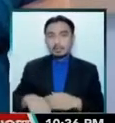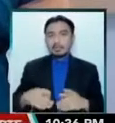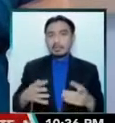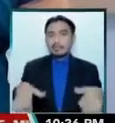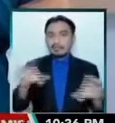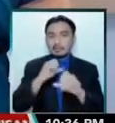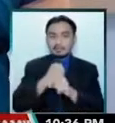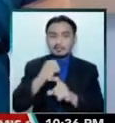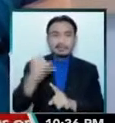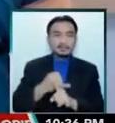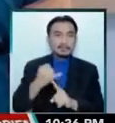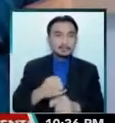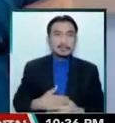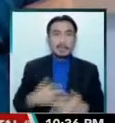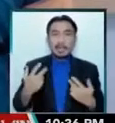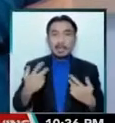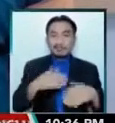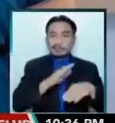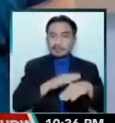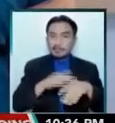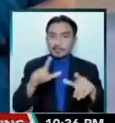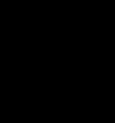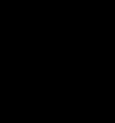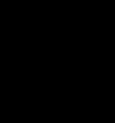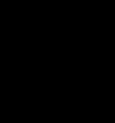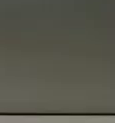alert level sa iba pang lugar sa report ni Maris Umali.